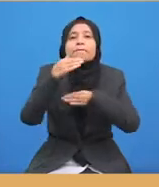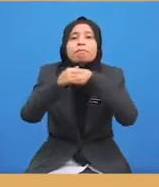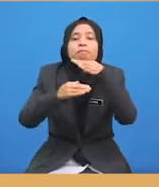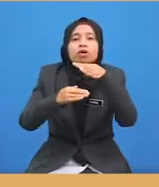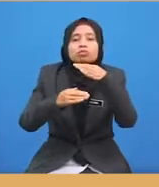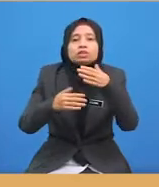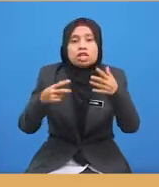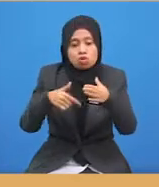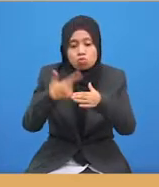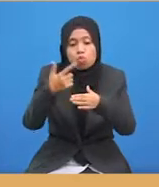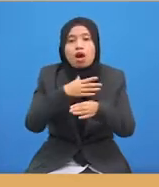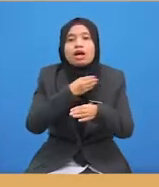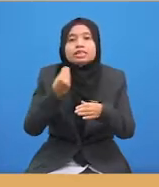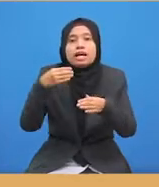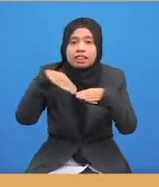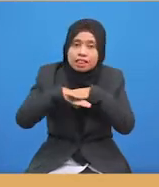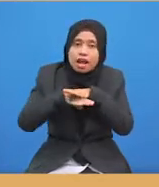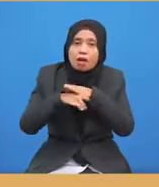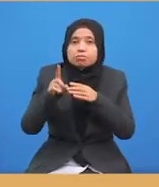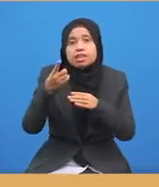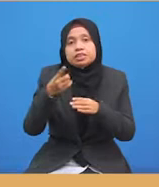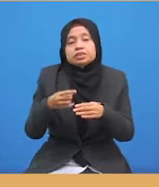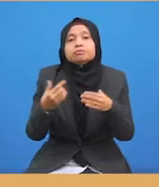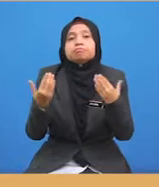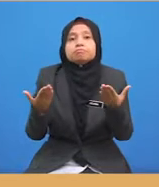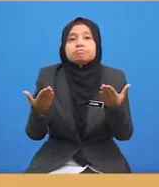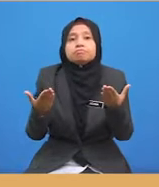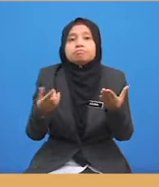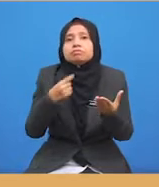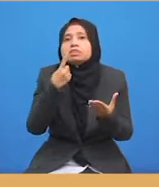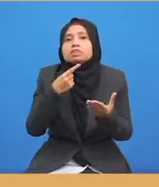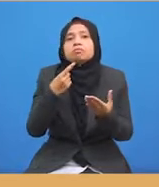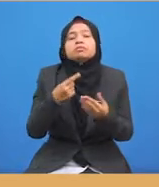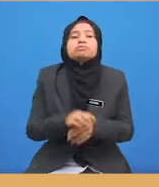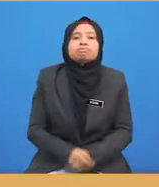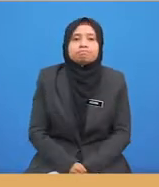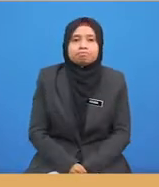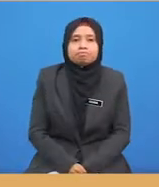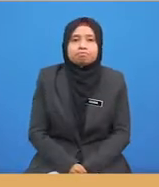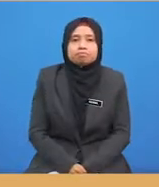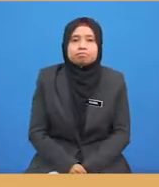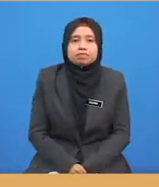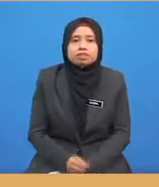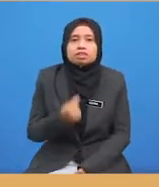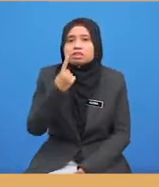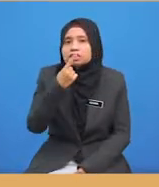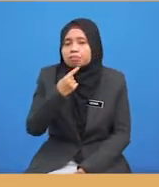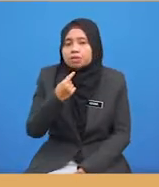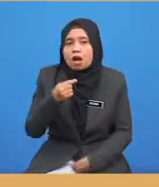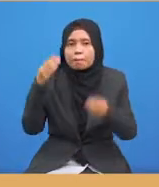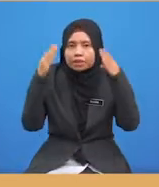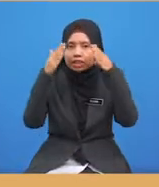pembangunan lahiriah atau rohaniah sahaja. Satu markah. Pendapat Barat, lahiriah